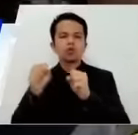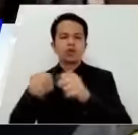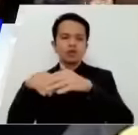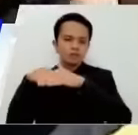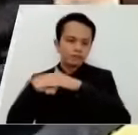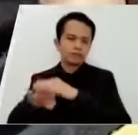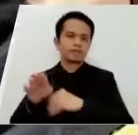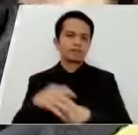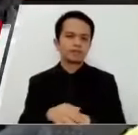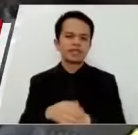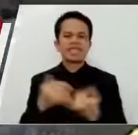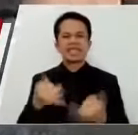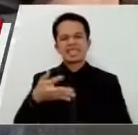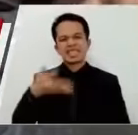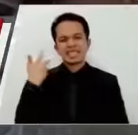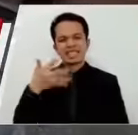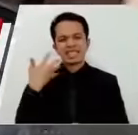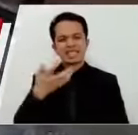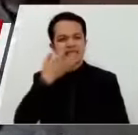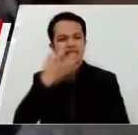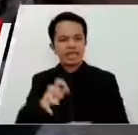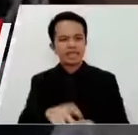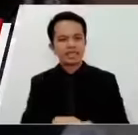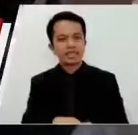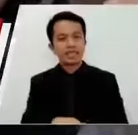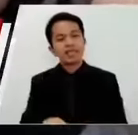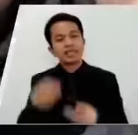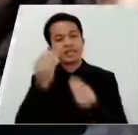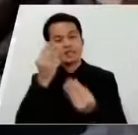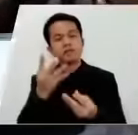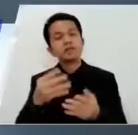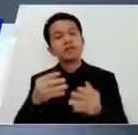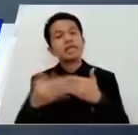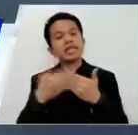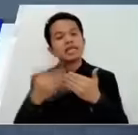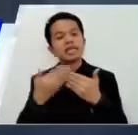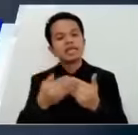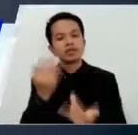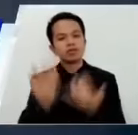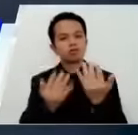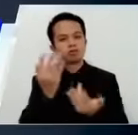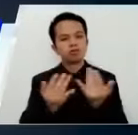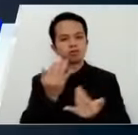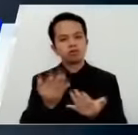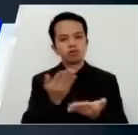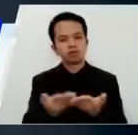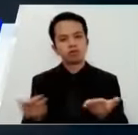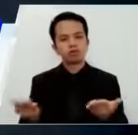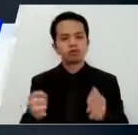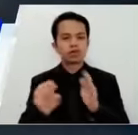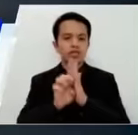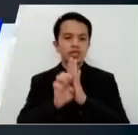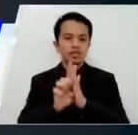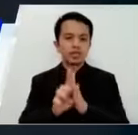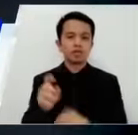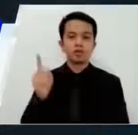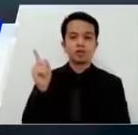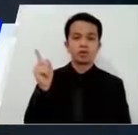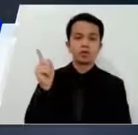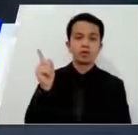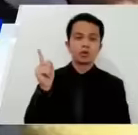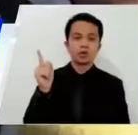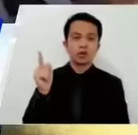ngayon, ano? Sobrang init ng panahon, kaya madali talaga lumiyab ang mga bagay-bagay gaya ng mga ito, yung shanty ito.